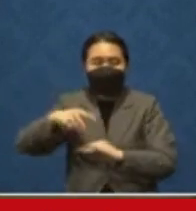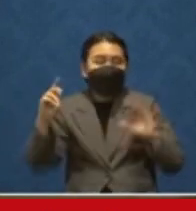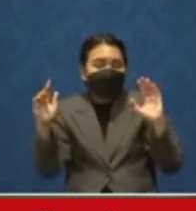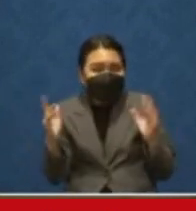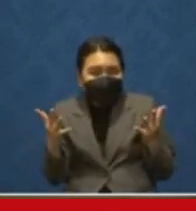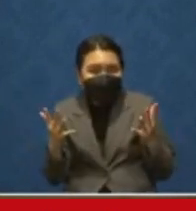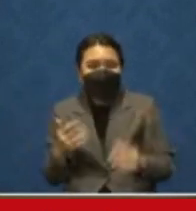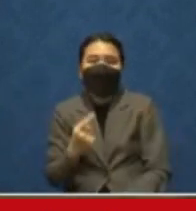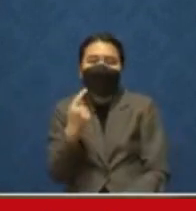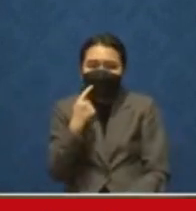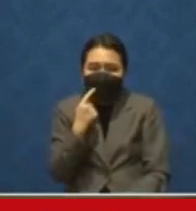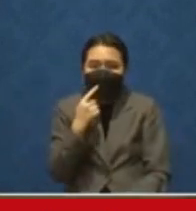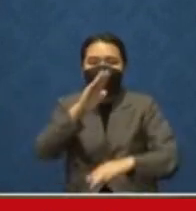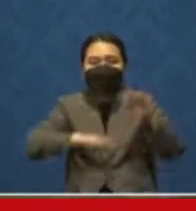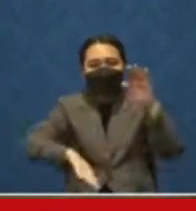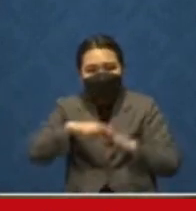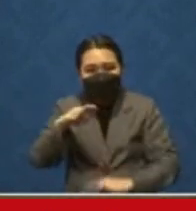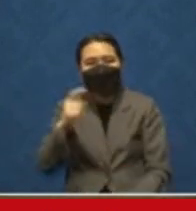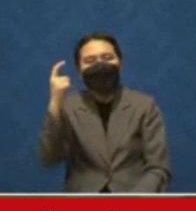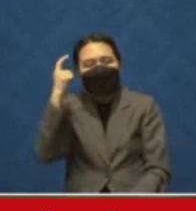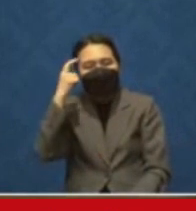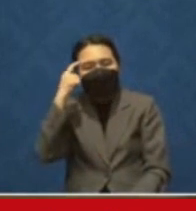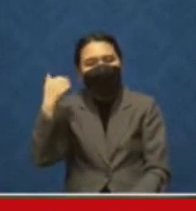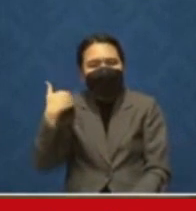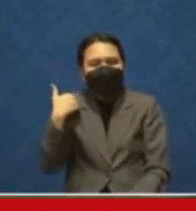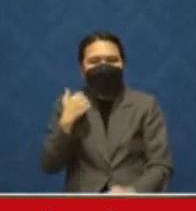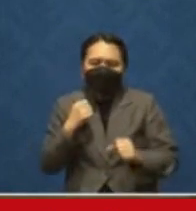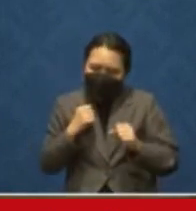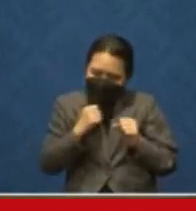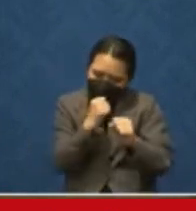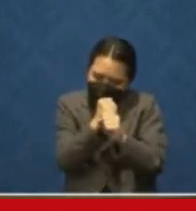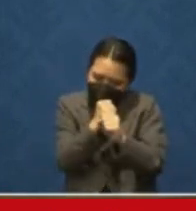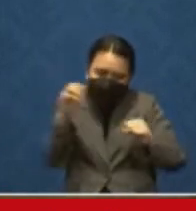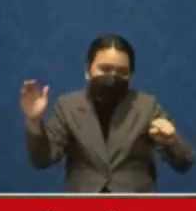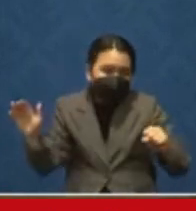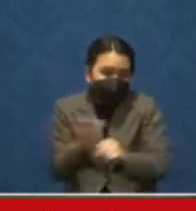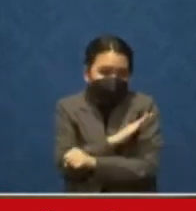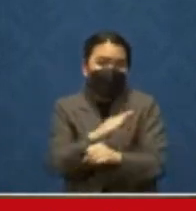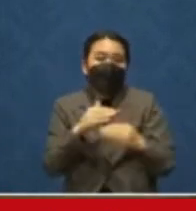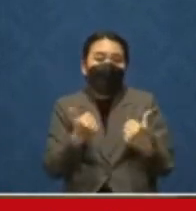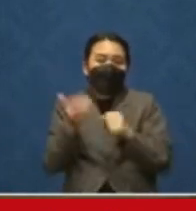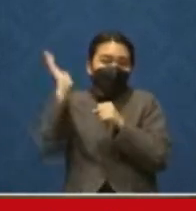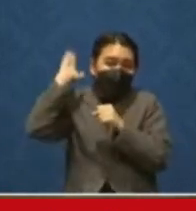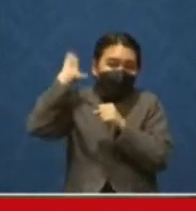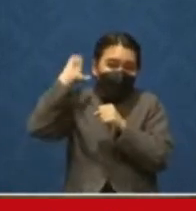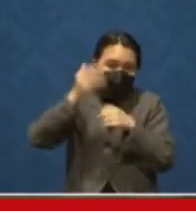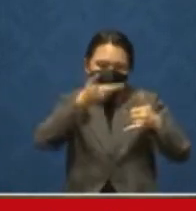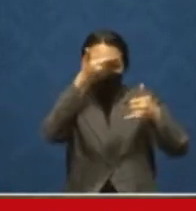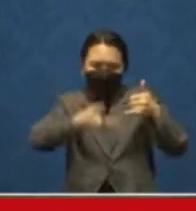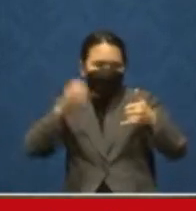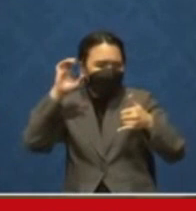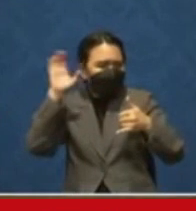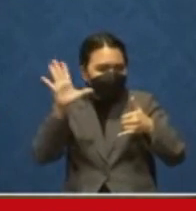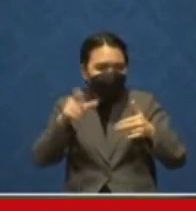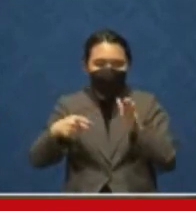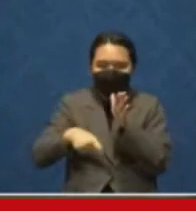ก็บอกว่าโอยมันไม่มีวิธีอื่นหรอครับพวกผมไม่มีกำลังวังชาไม่มีอำนาจพิเศษก็มี